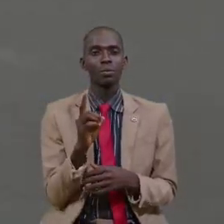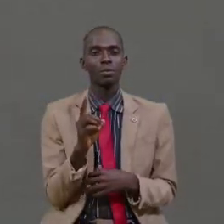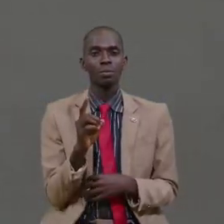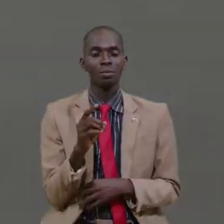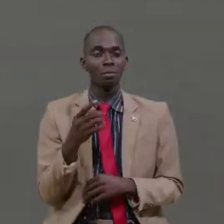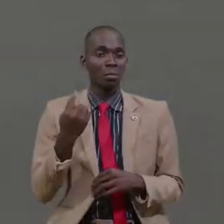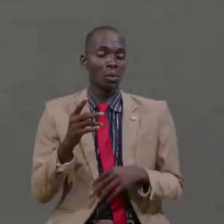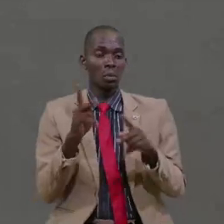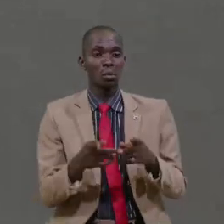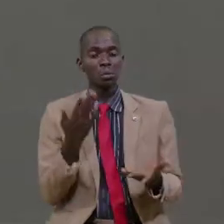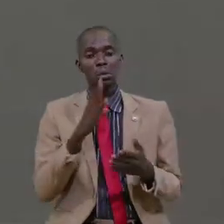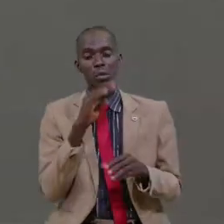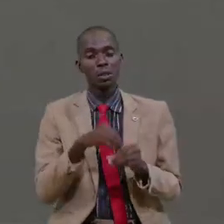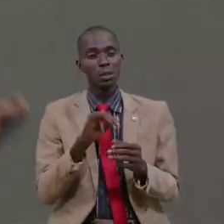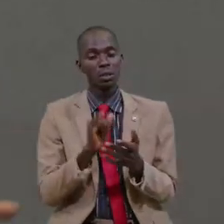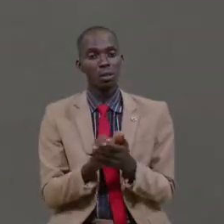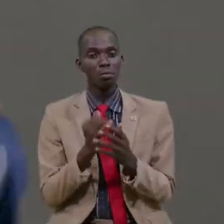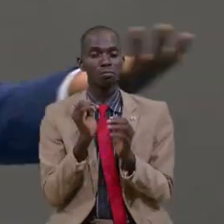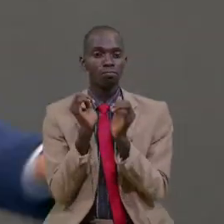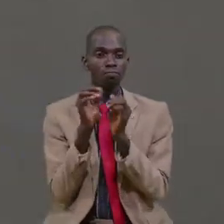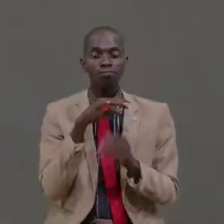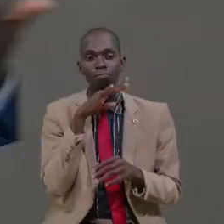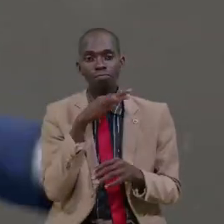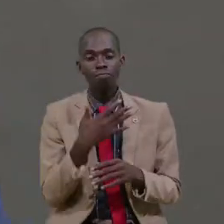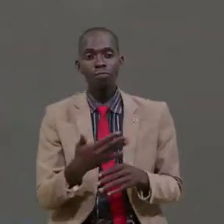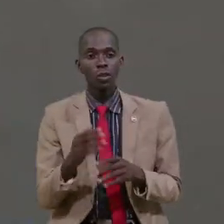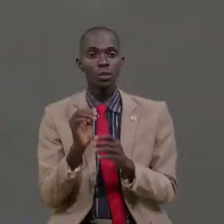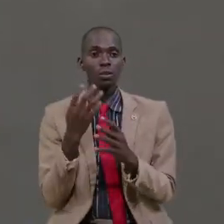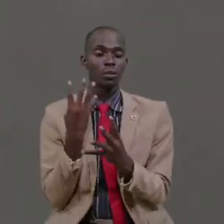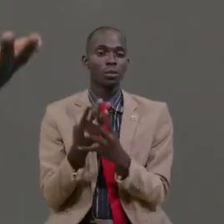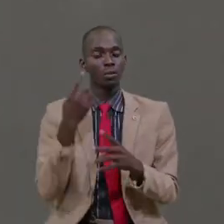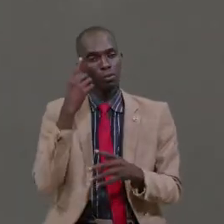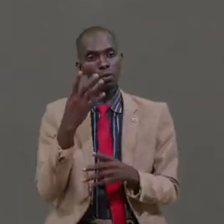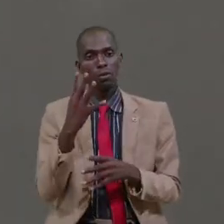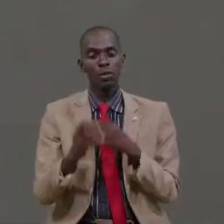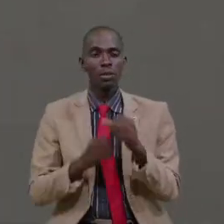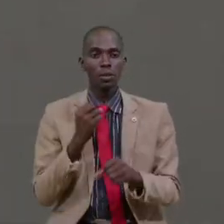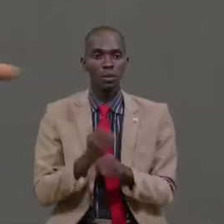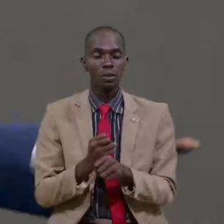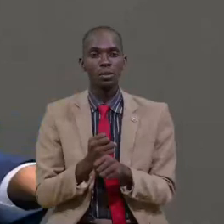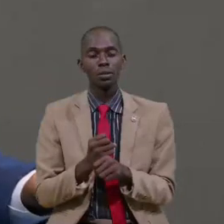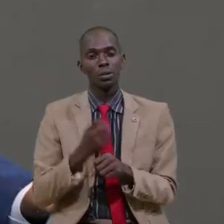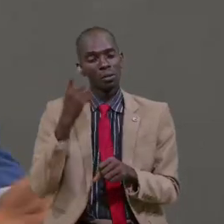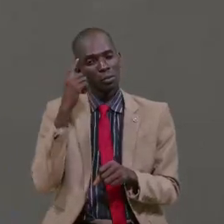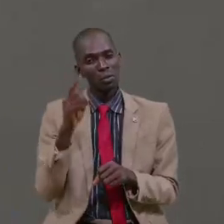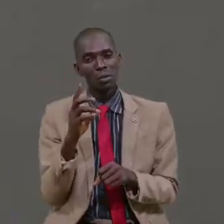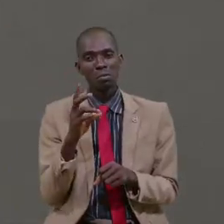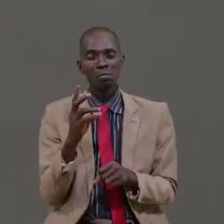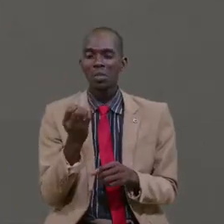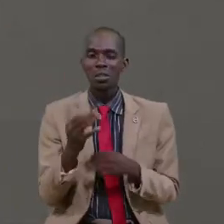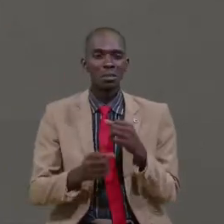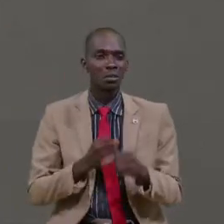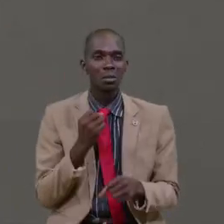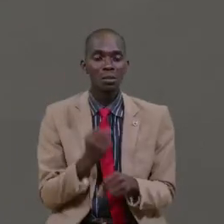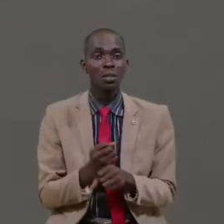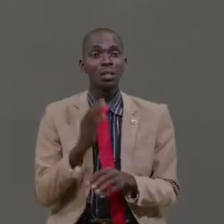toute personne, il est resté dans la corruption 4 semaines, 4 mois, 4 semaines, 4, 50 ans.